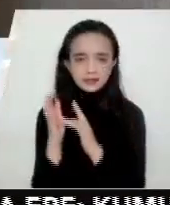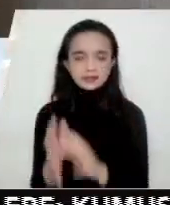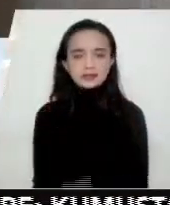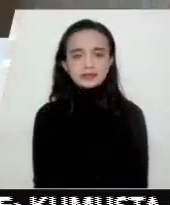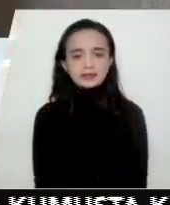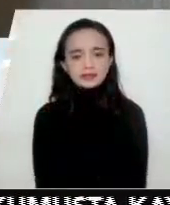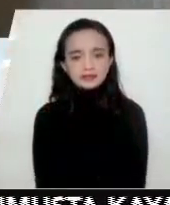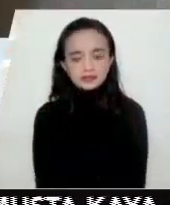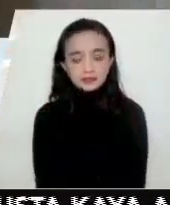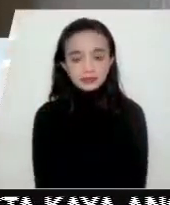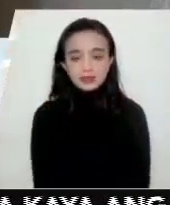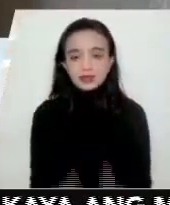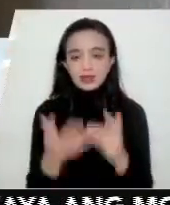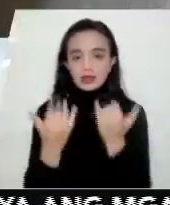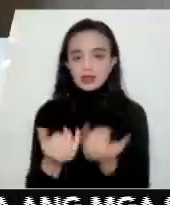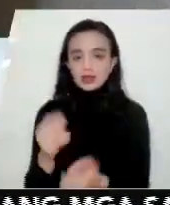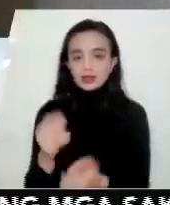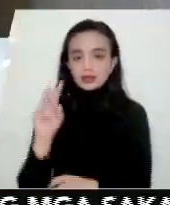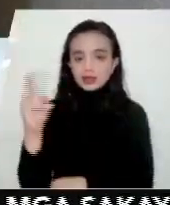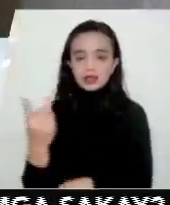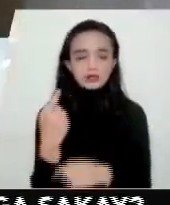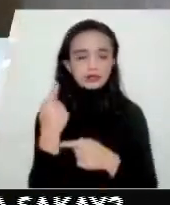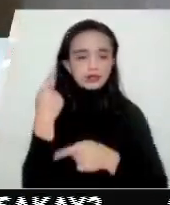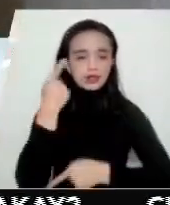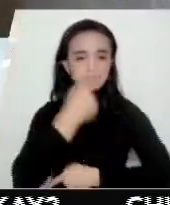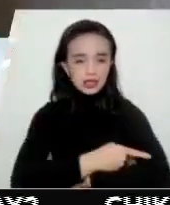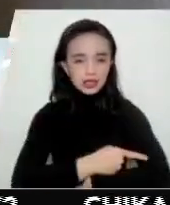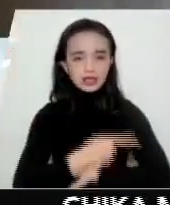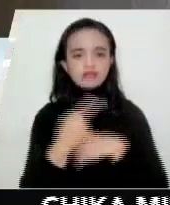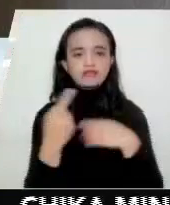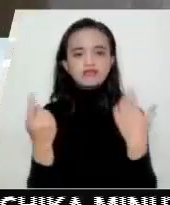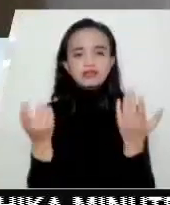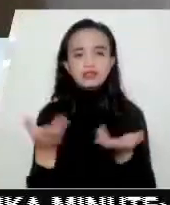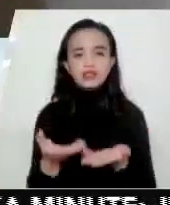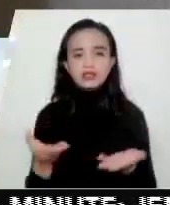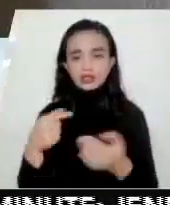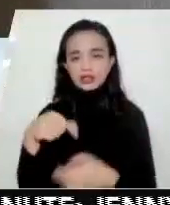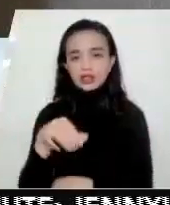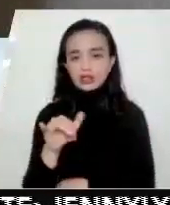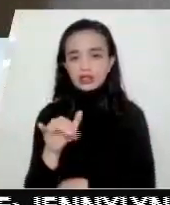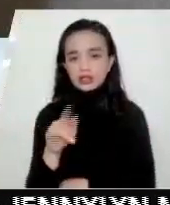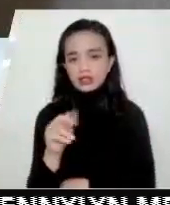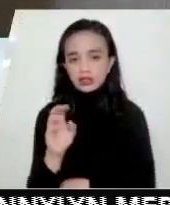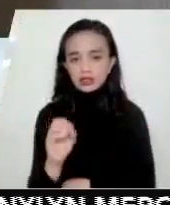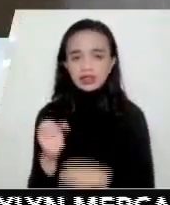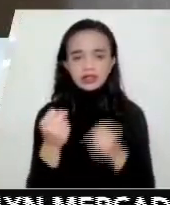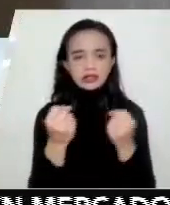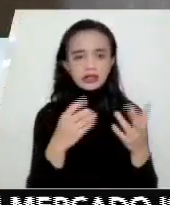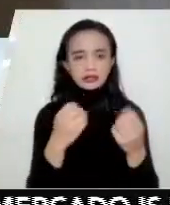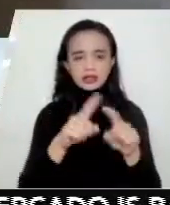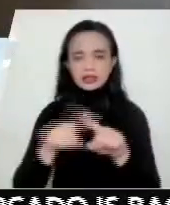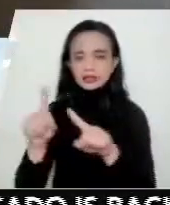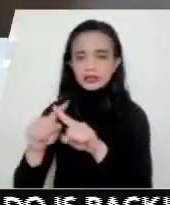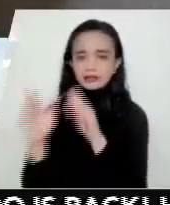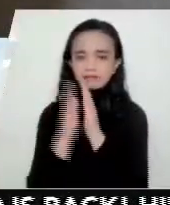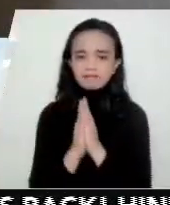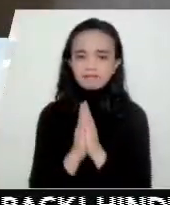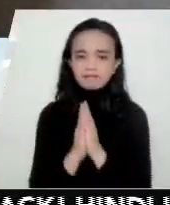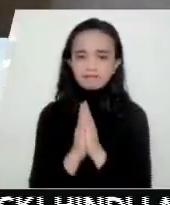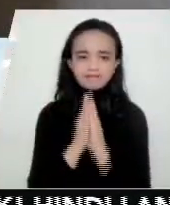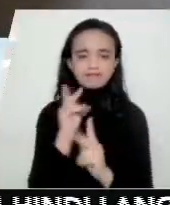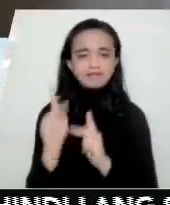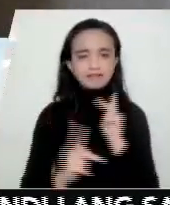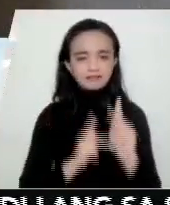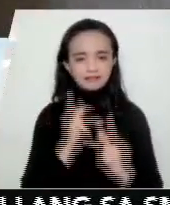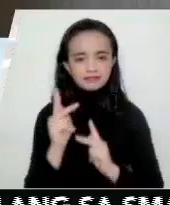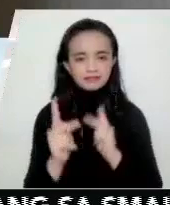Ngayong ikalawang araw ng pahalik sa Poon ng Itim na Nazareno dito sa Carino Grandstand, sari-saring panalangin ang idinudulog ng mga deboto sa mahal na